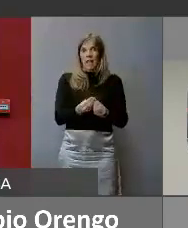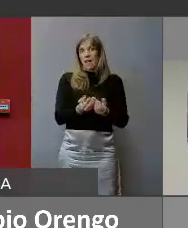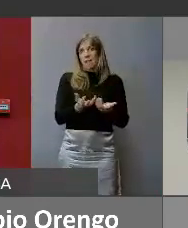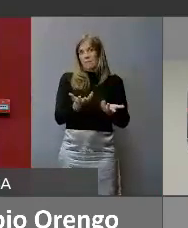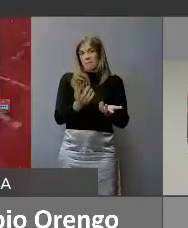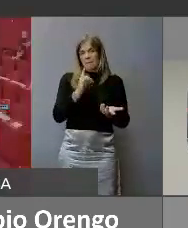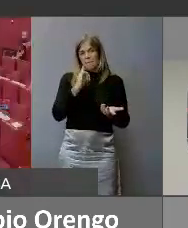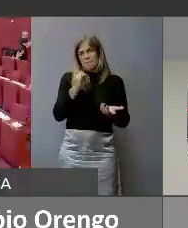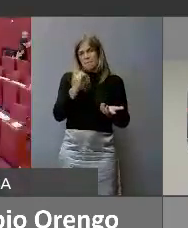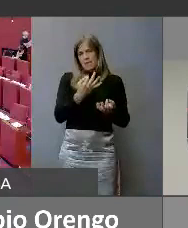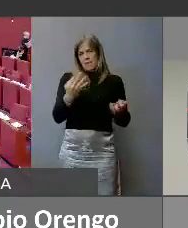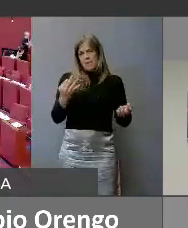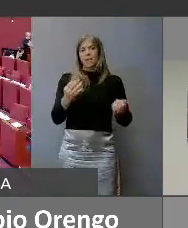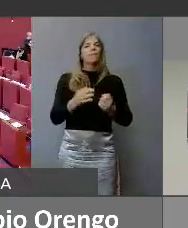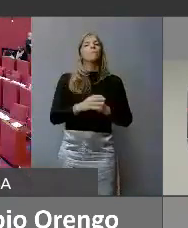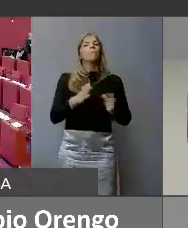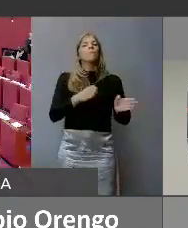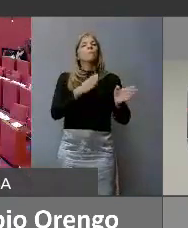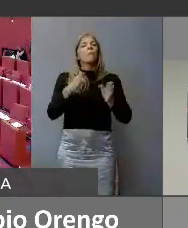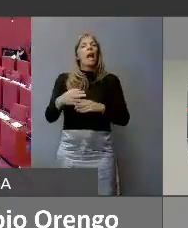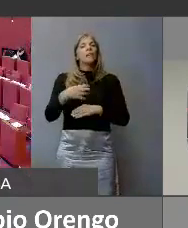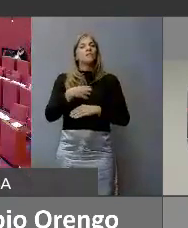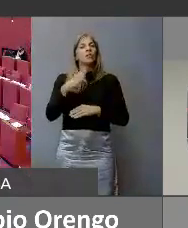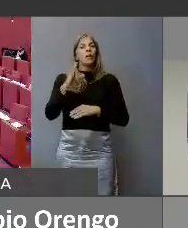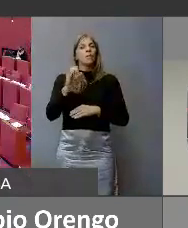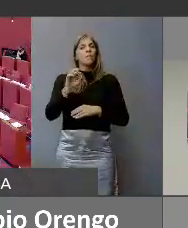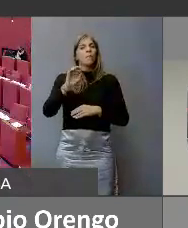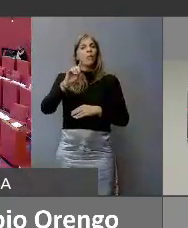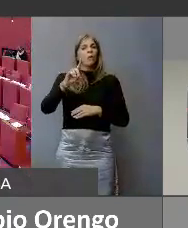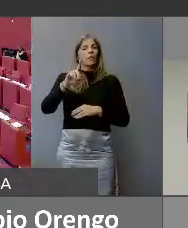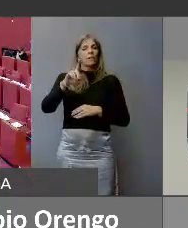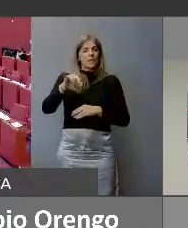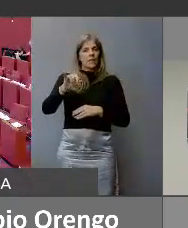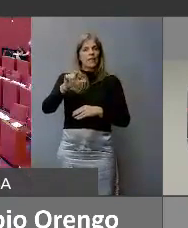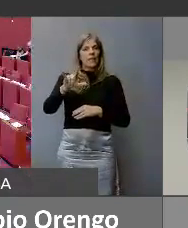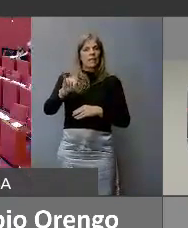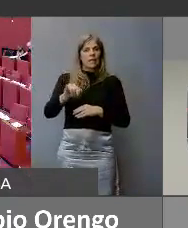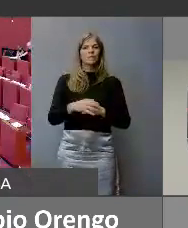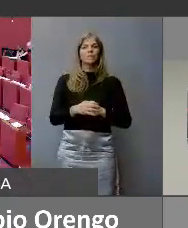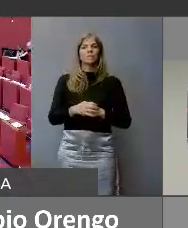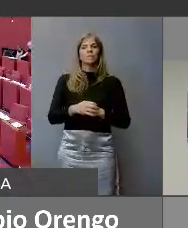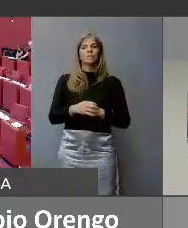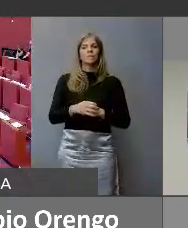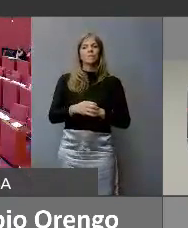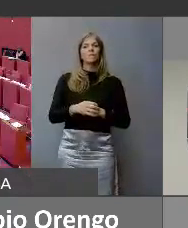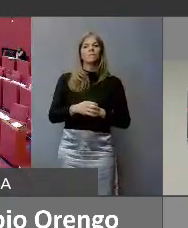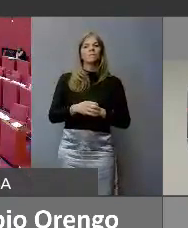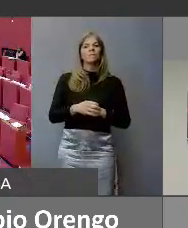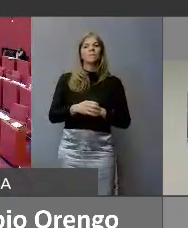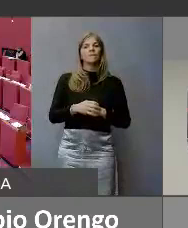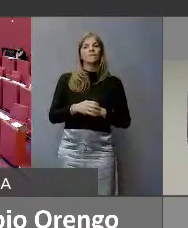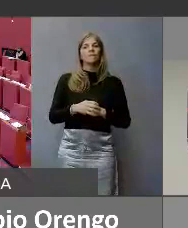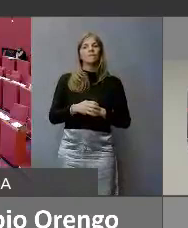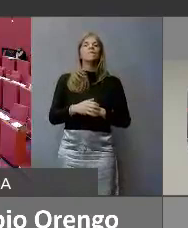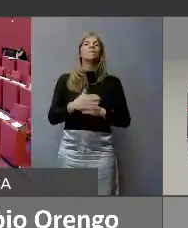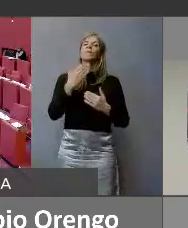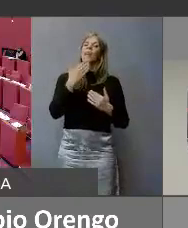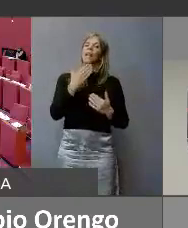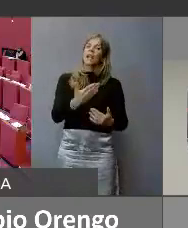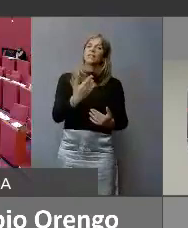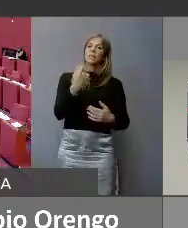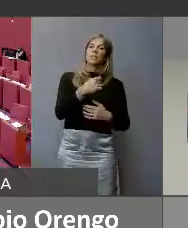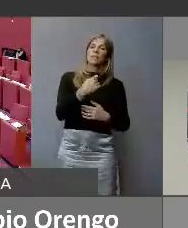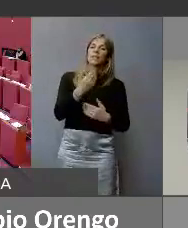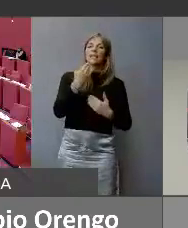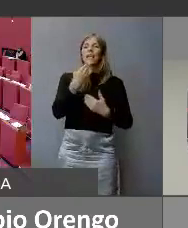assessore bordini per la parte di sua competenza prima grazie presidente e ceo grazie consiglieri